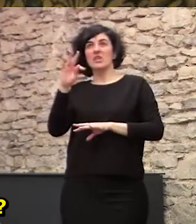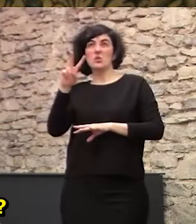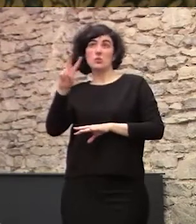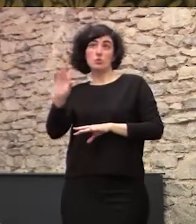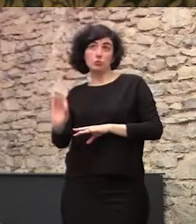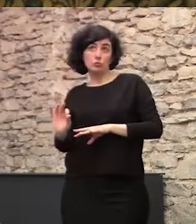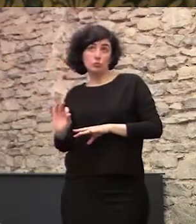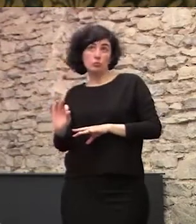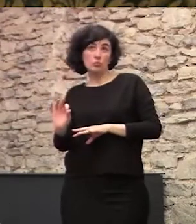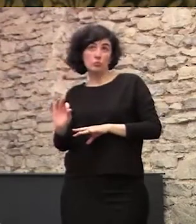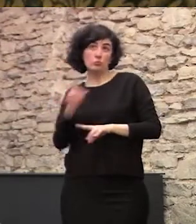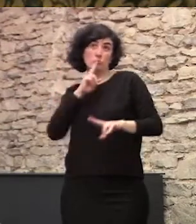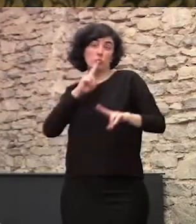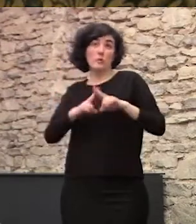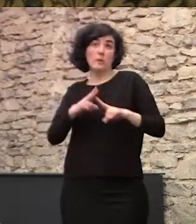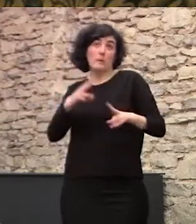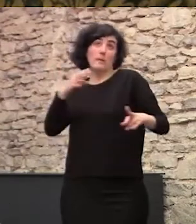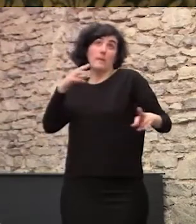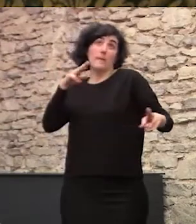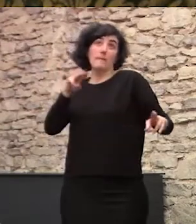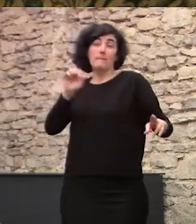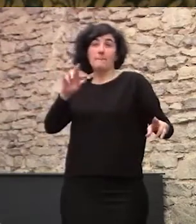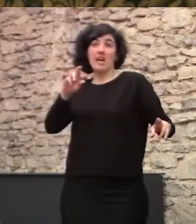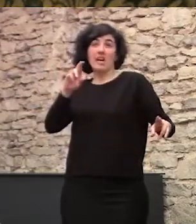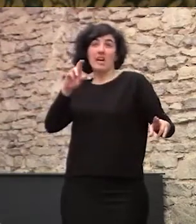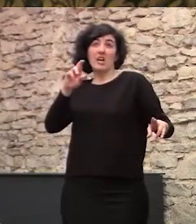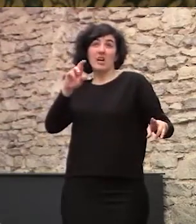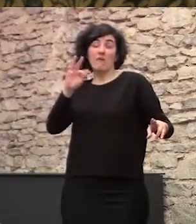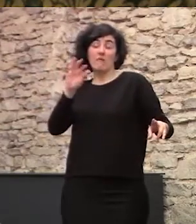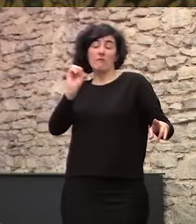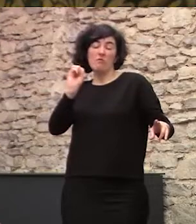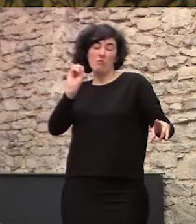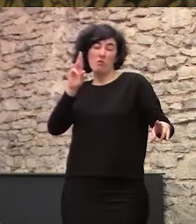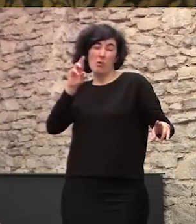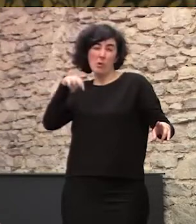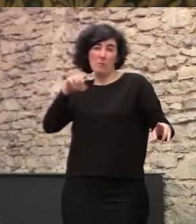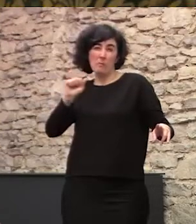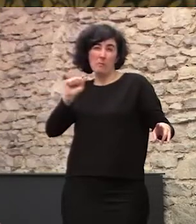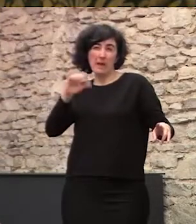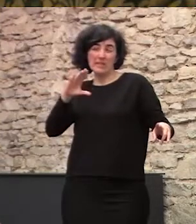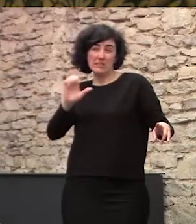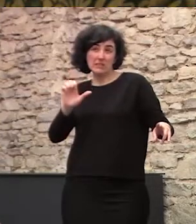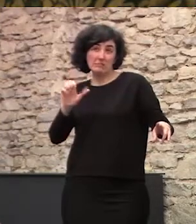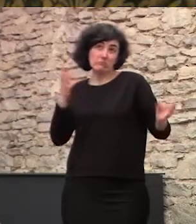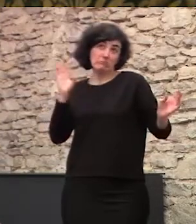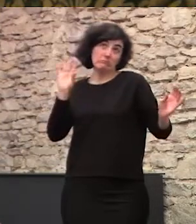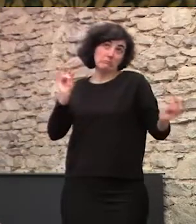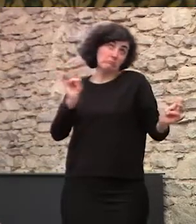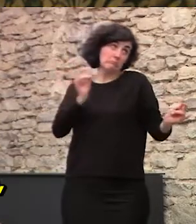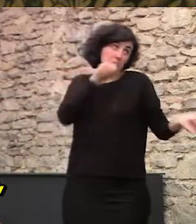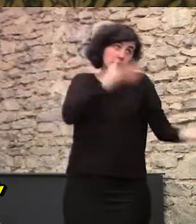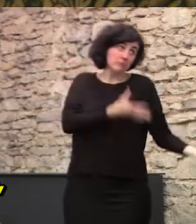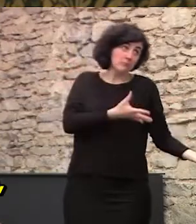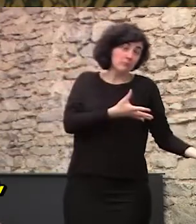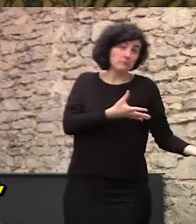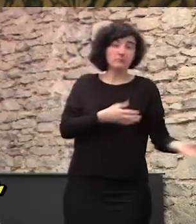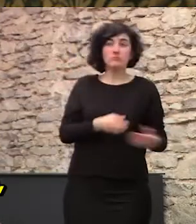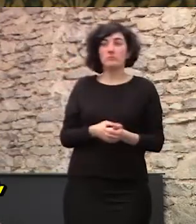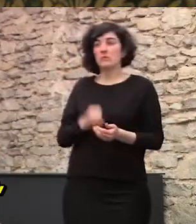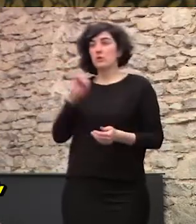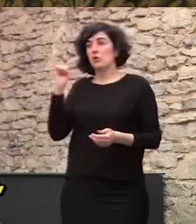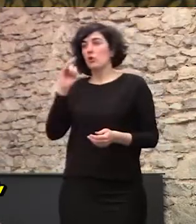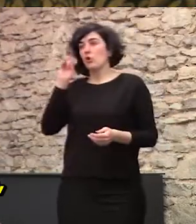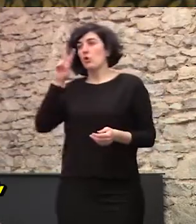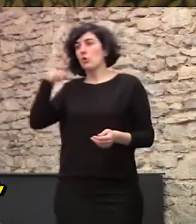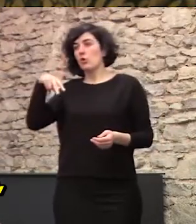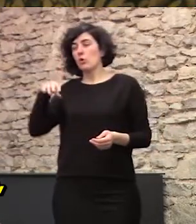performantza, ez da? Bai. Bai, ez dakit nik. Bai, ondo. Jule